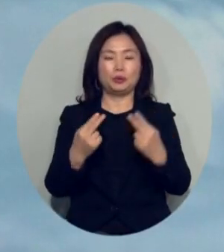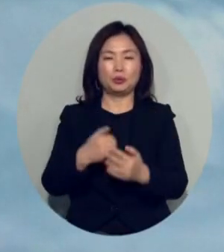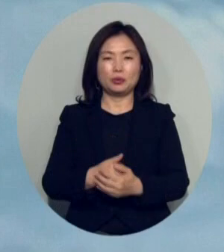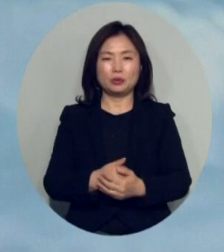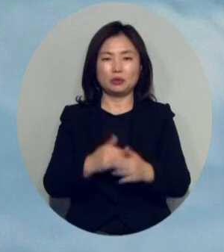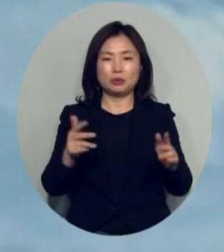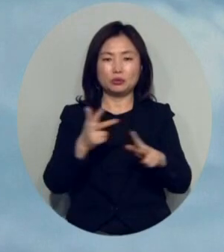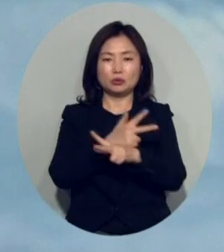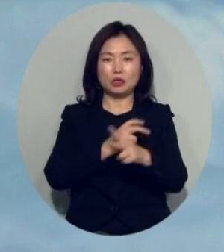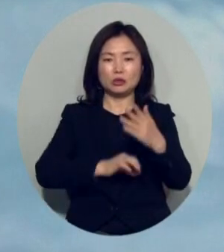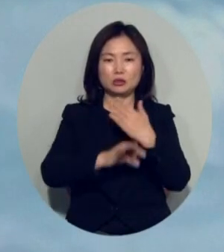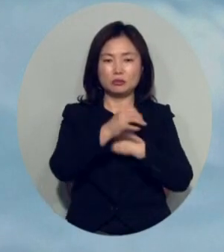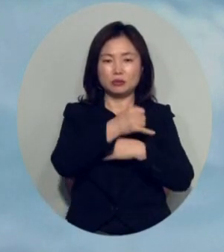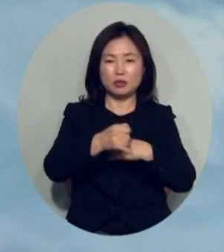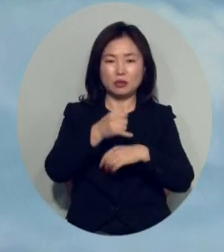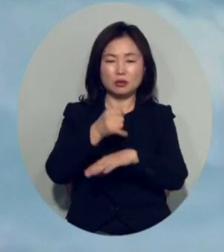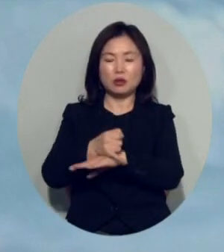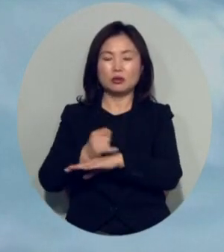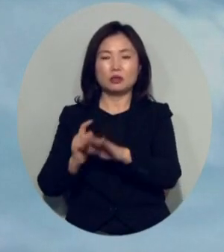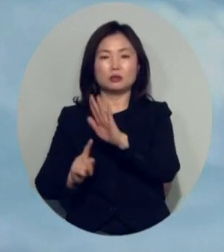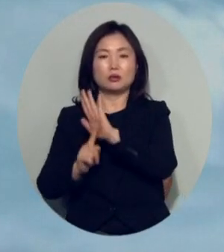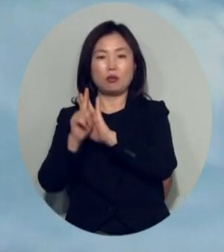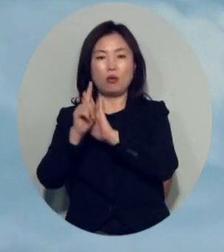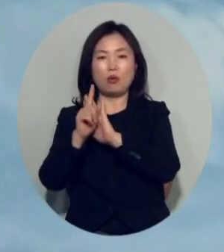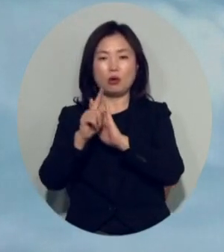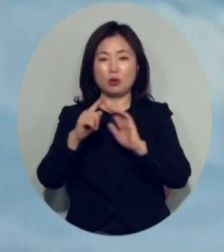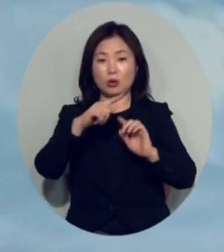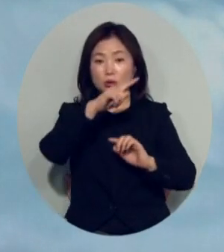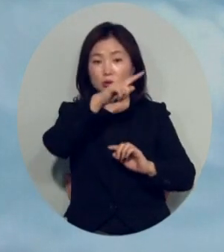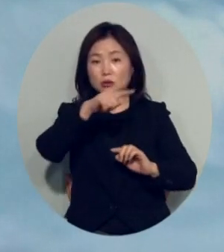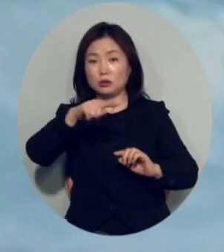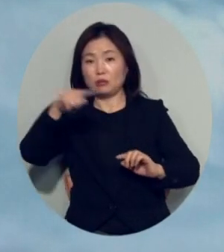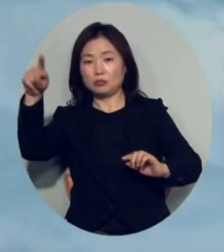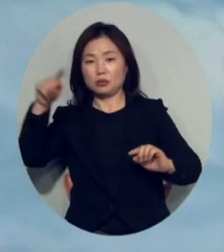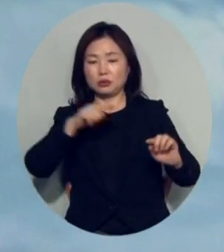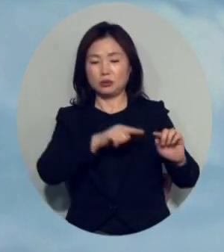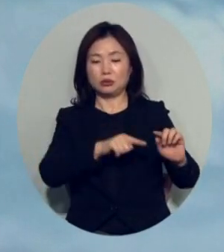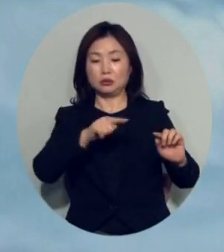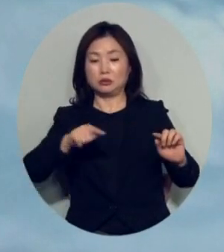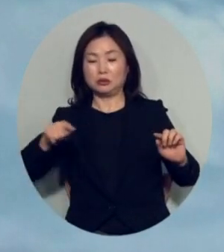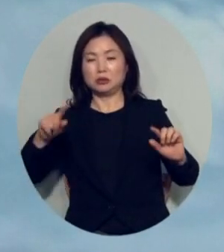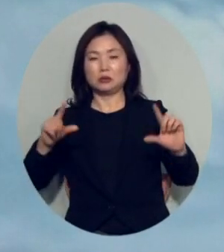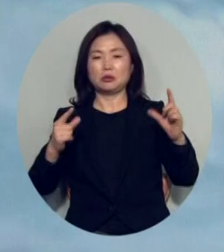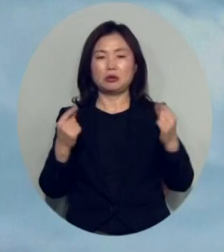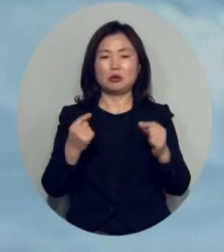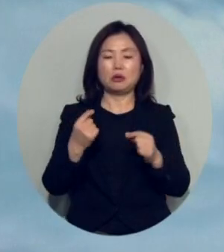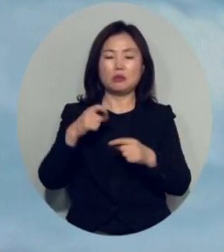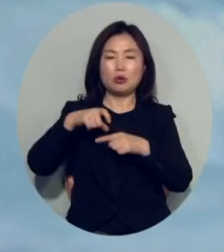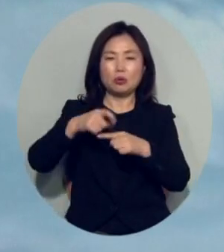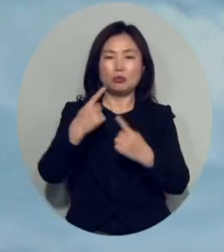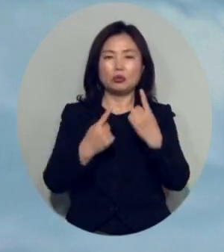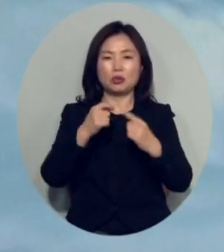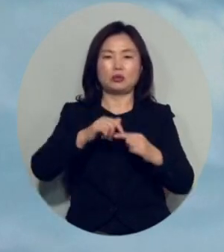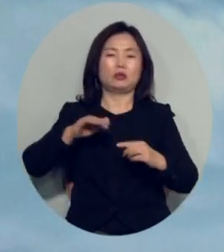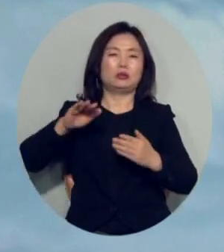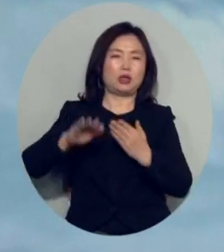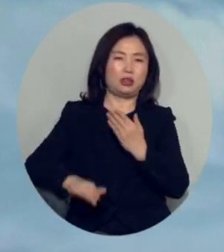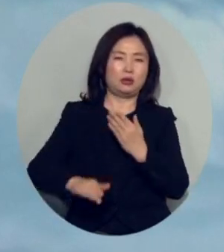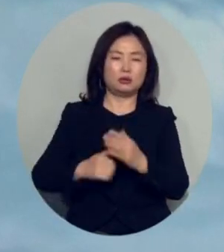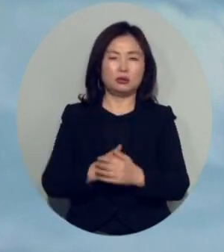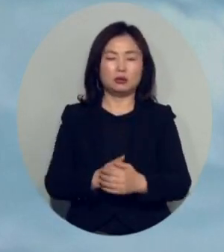비교해 봤습니다 이번 주 아침 최저 기온과 낮 최고 기온 모두 그래프에서도 많은 차이를 보이듯이 실제로도